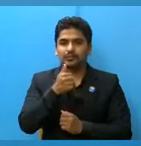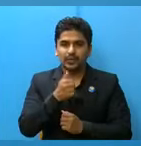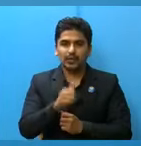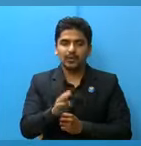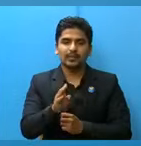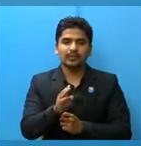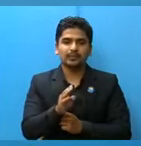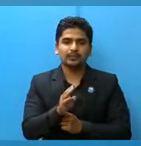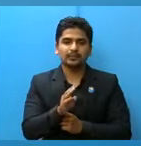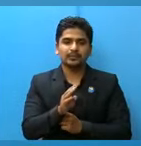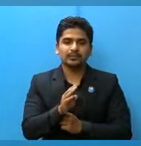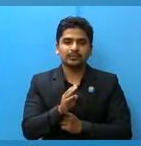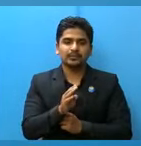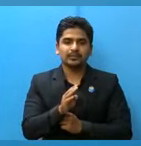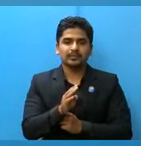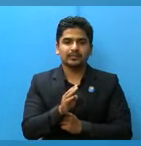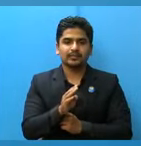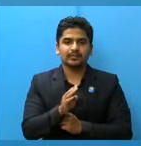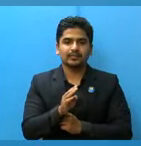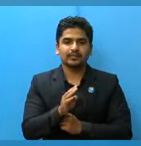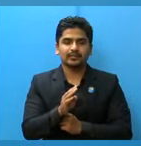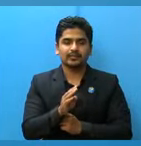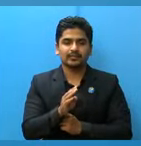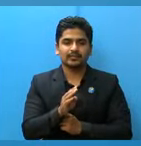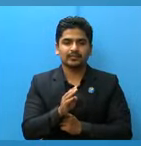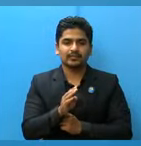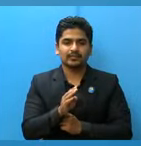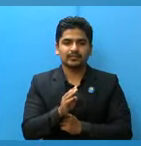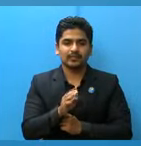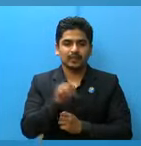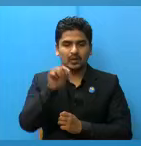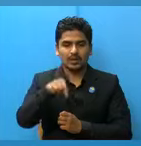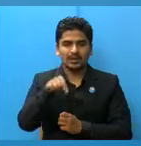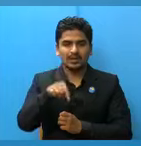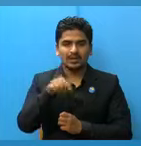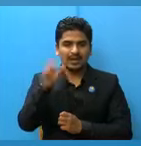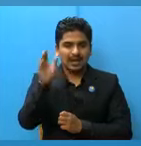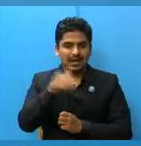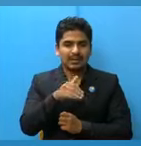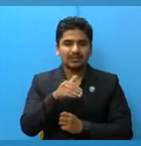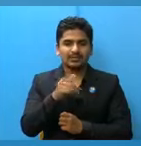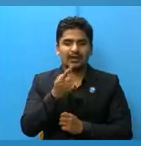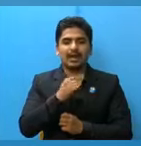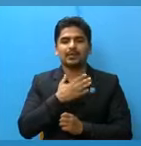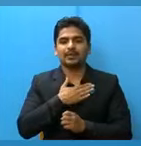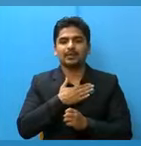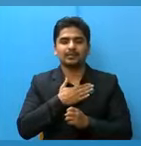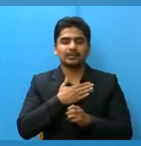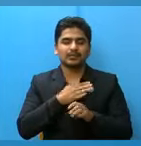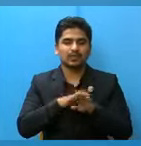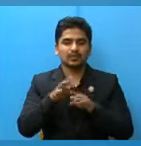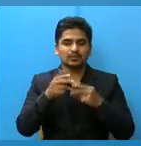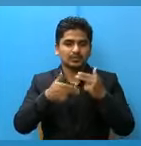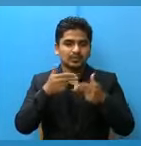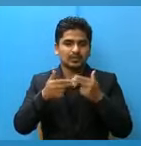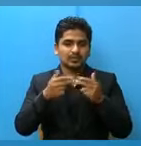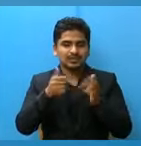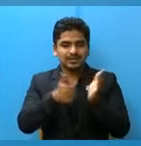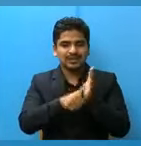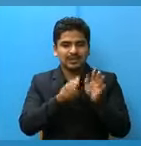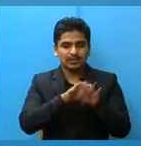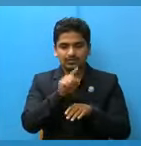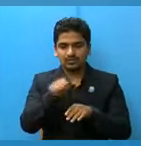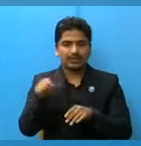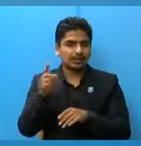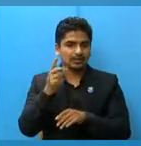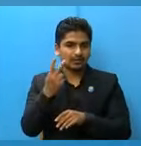आयले चाहिए आय को आमियर चलन चलते मां भागो टेस्ट हो इन